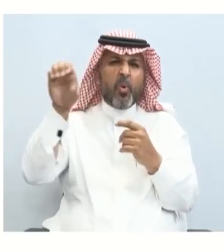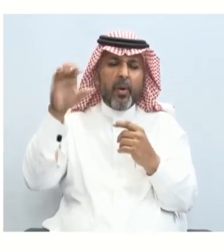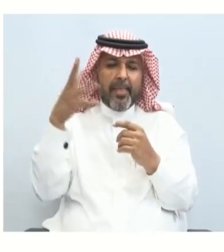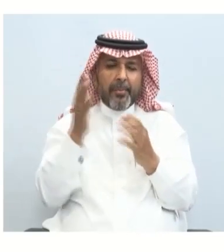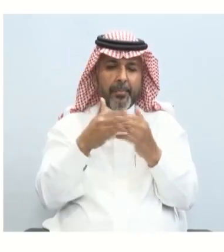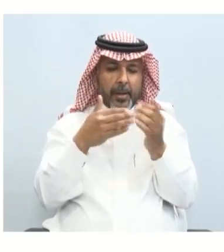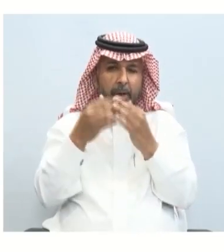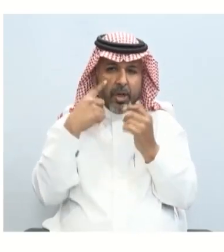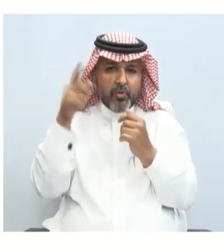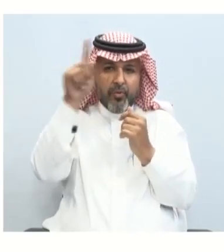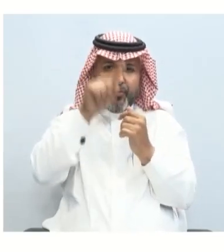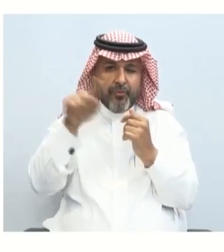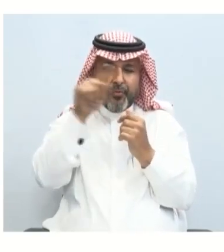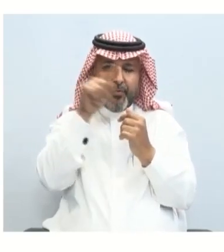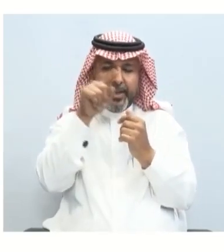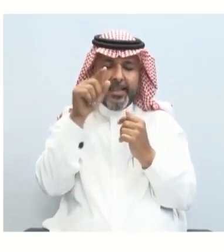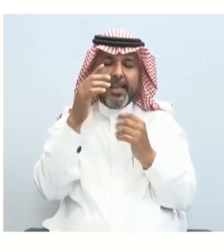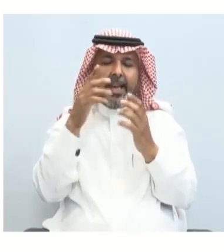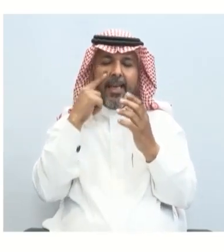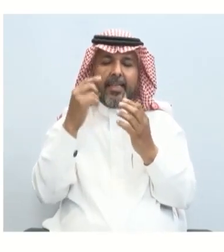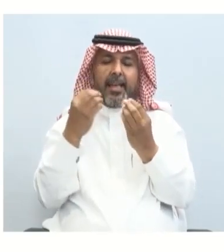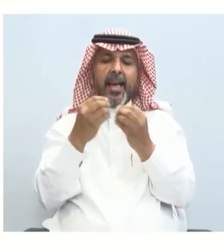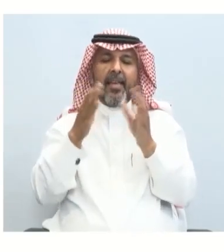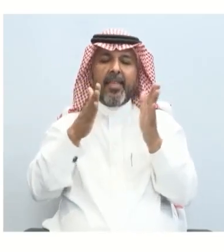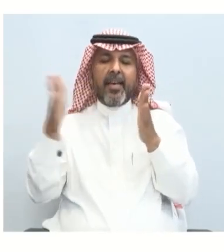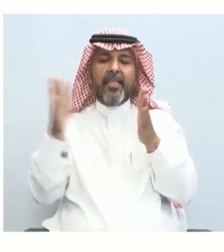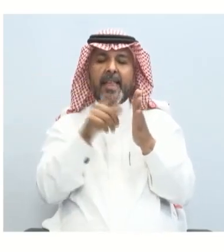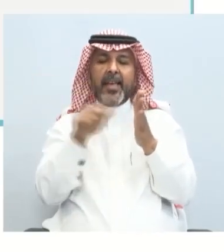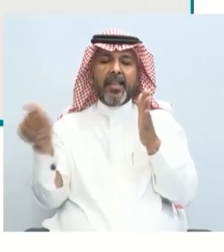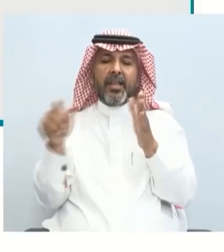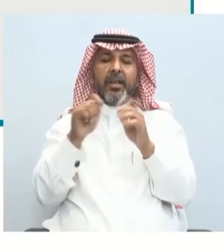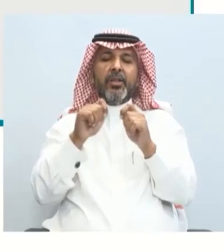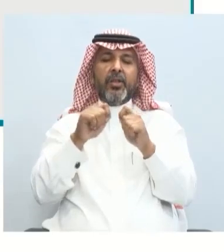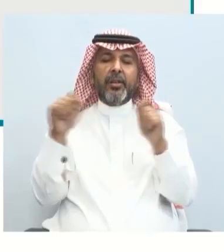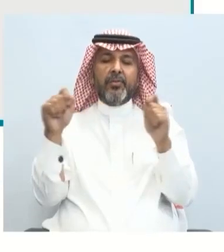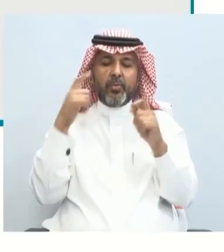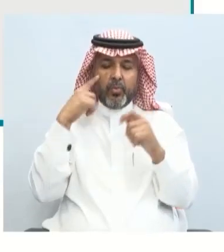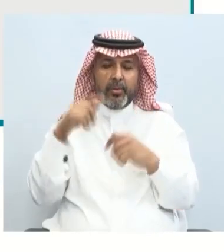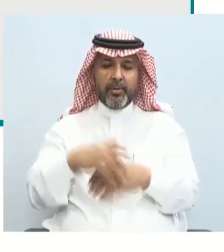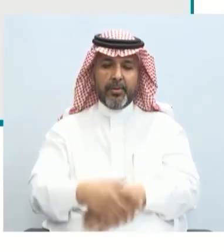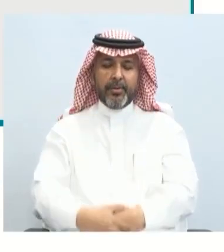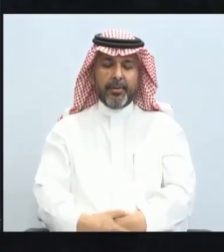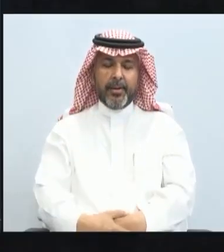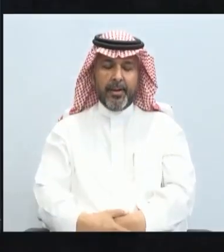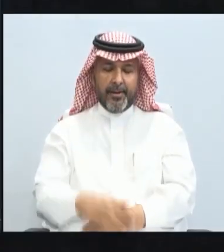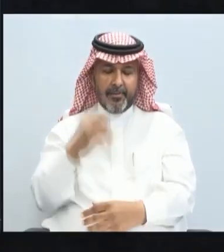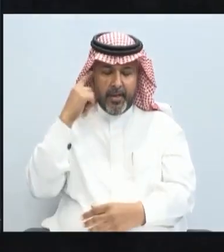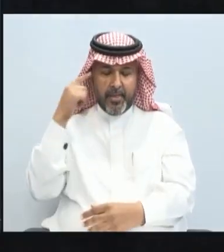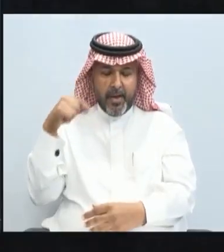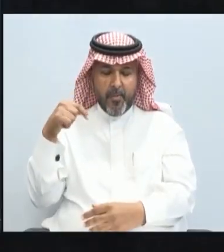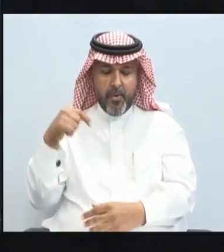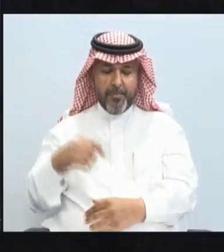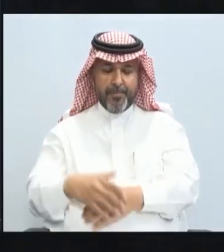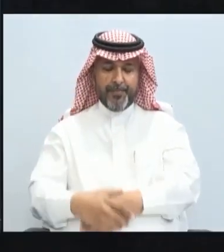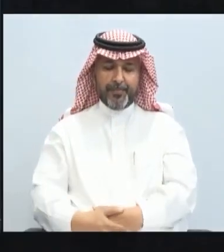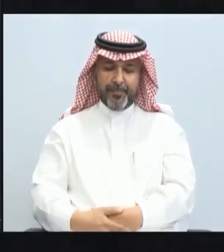سعته وبين طول دورتهم حتى يعني ما نتل خبط ما بين هذه الدوال المختلفه ونقول بحمد لله تعالى تم هذا